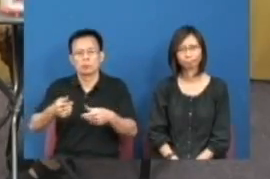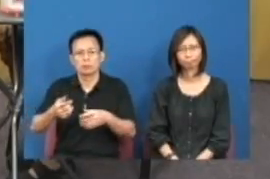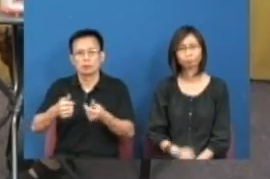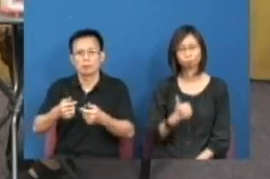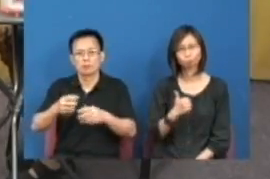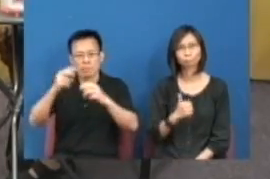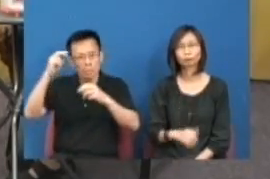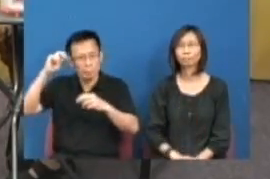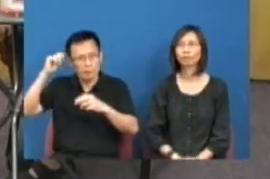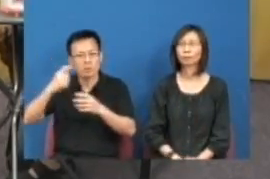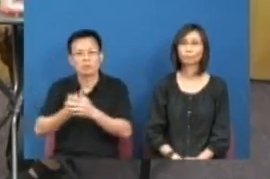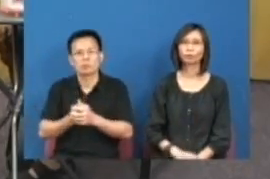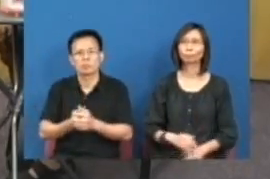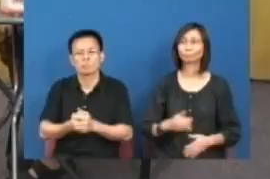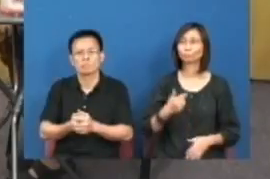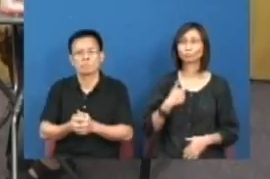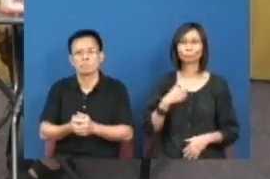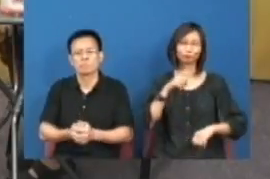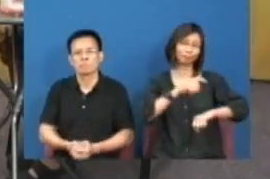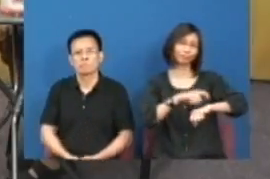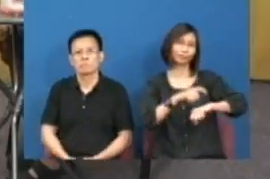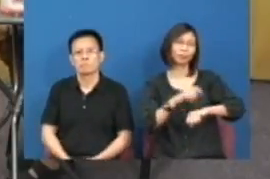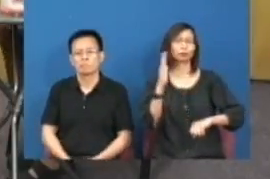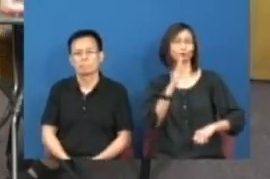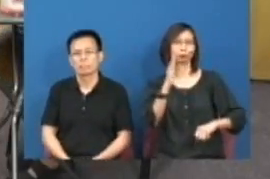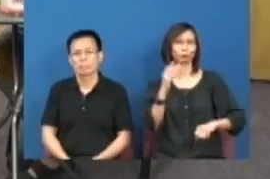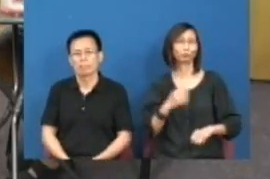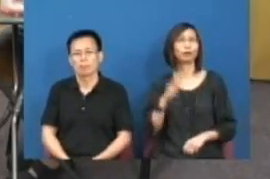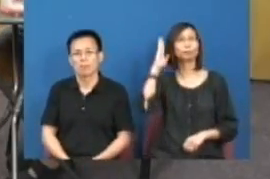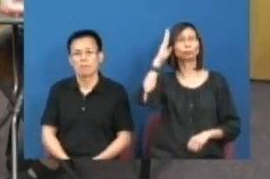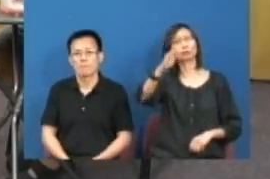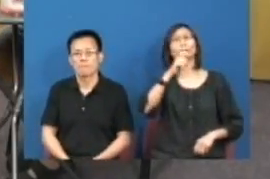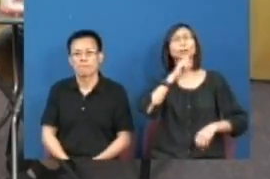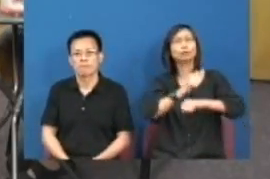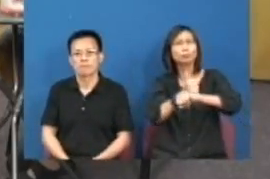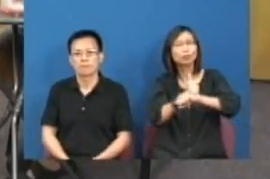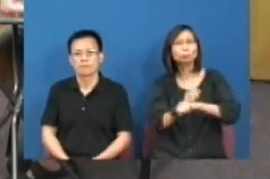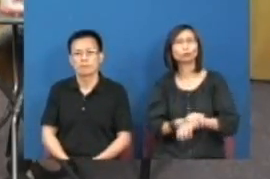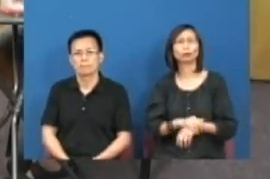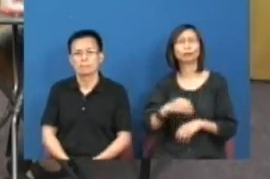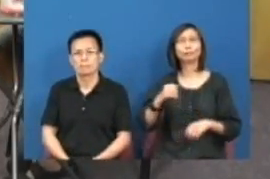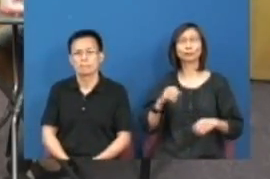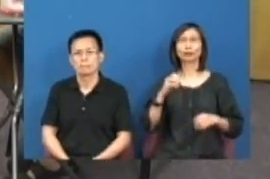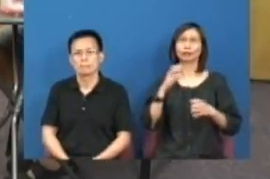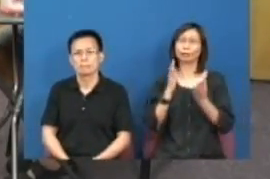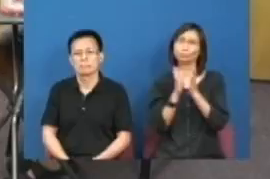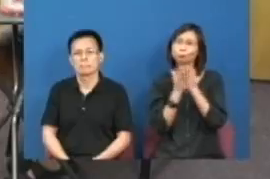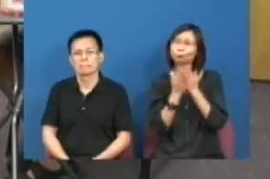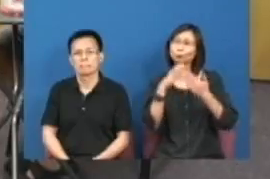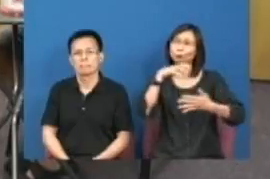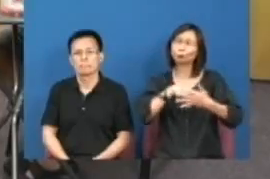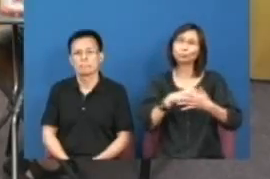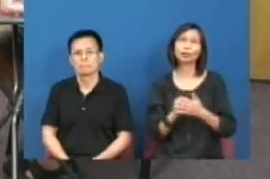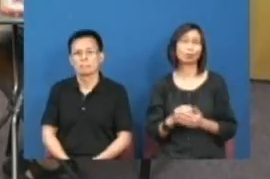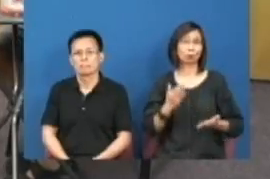好。就因為我見到其實節目時間已經差不多了，那我將來有機會呢繼續即從一個理論角度、啊、甚至可能、哎、不如